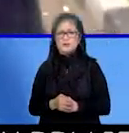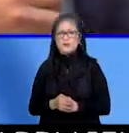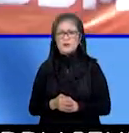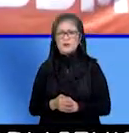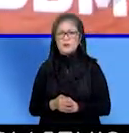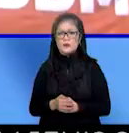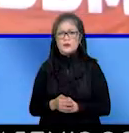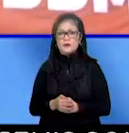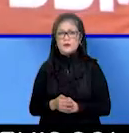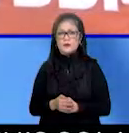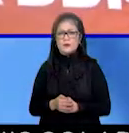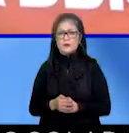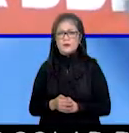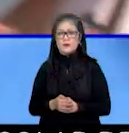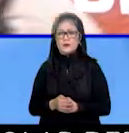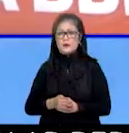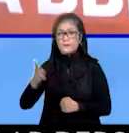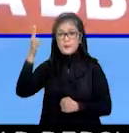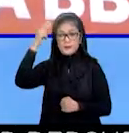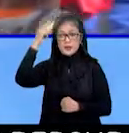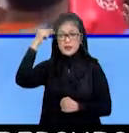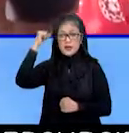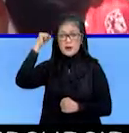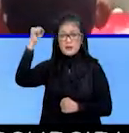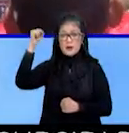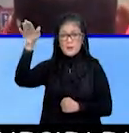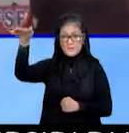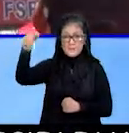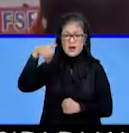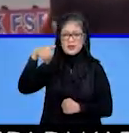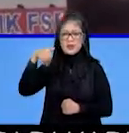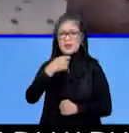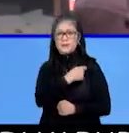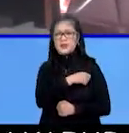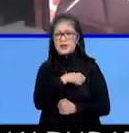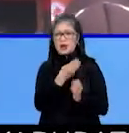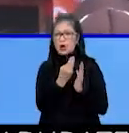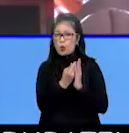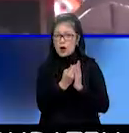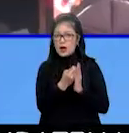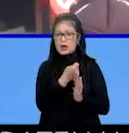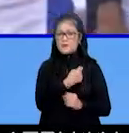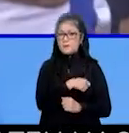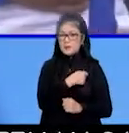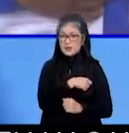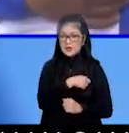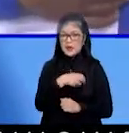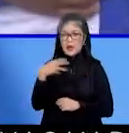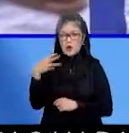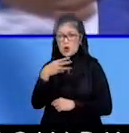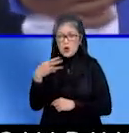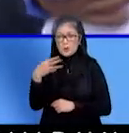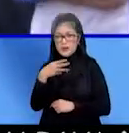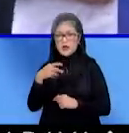juga mendesak pimpinan DPR untuk memanggil Menko Perekonomian, Menteri Keuangan, Menteri SDM dan